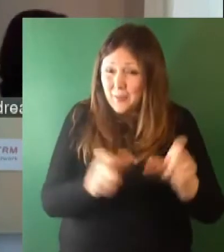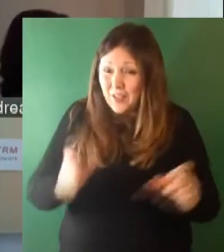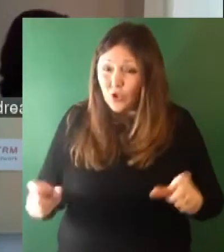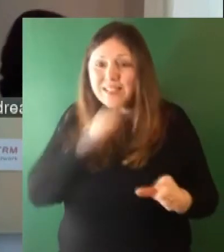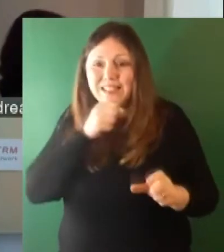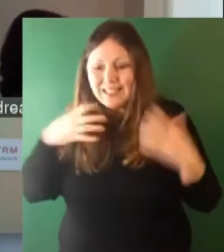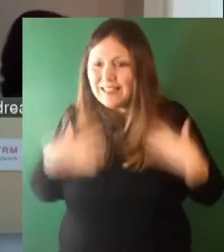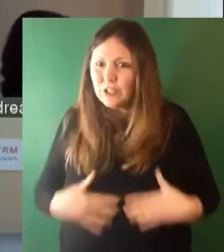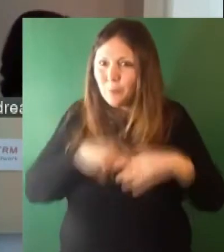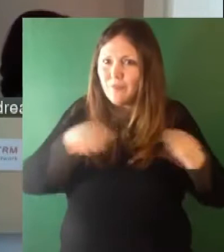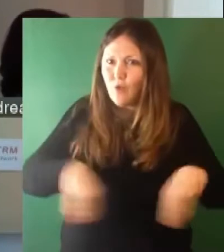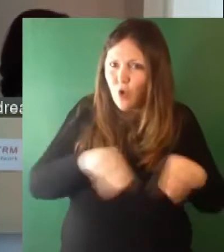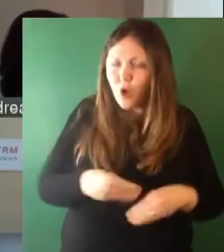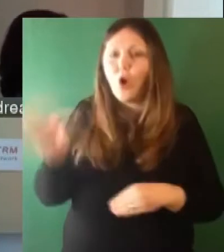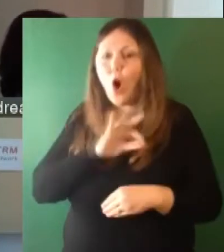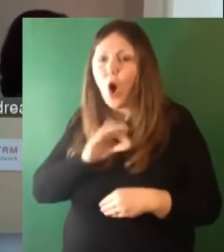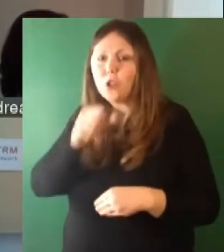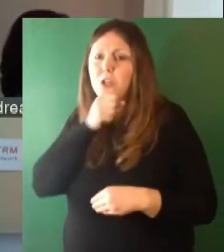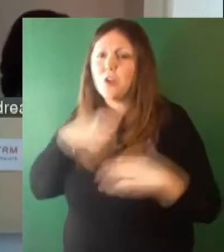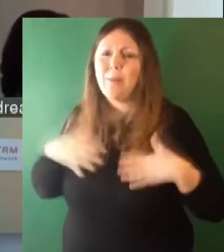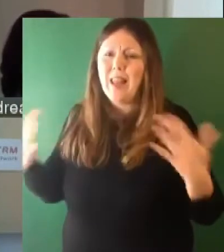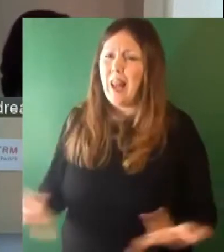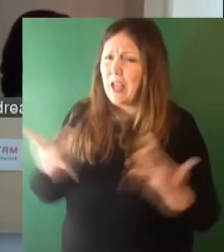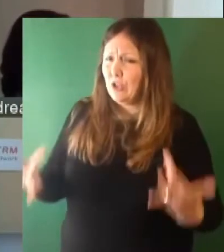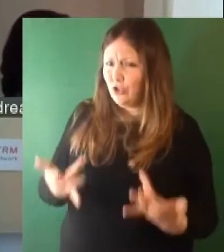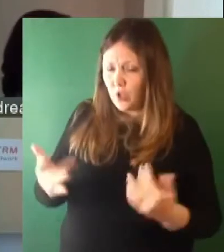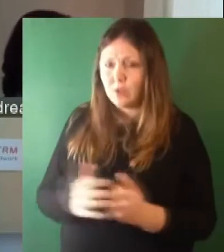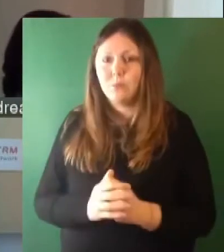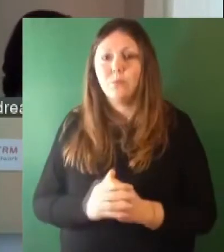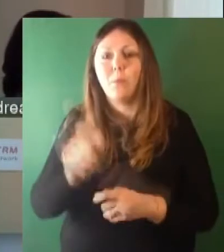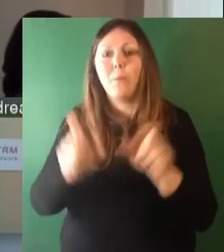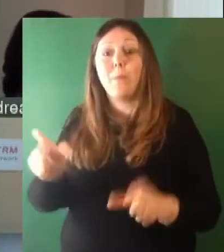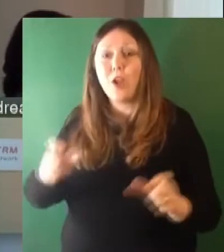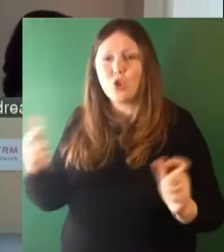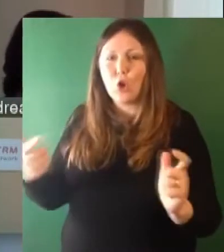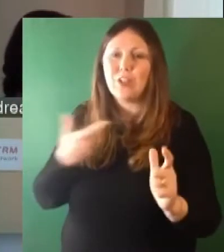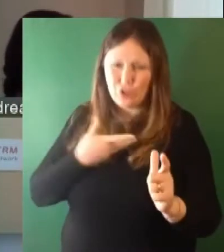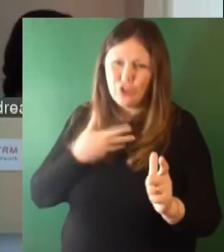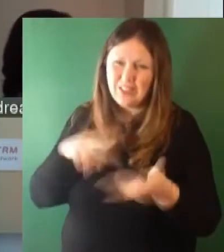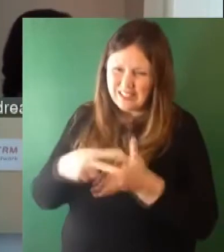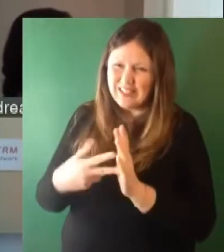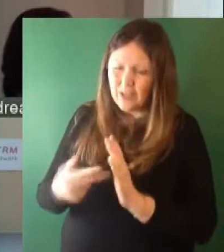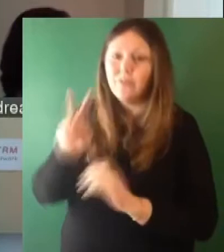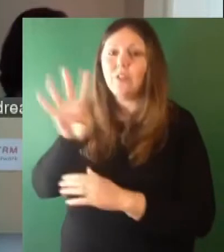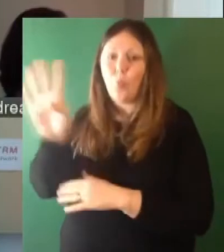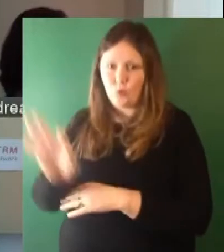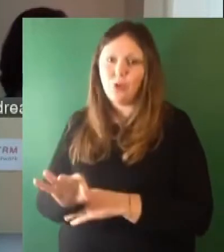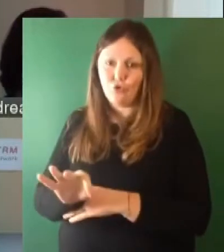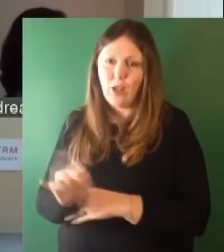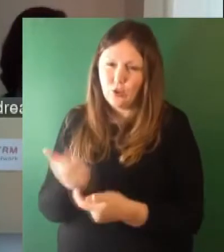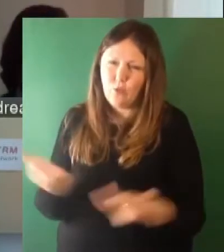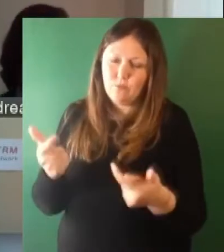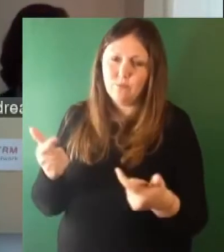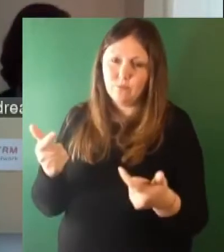asintomatiche o pauci sintomatiche. Fra i pazienti critici o severi abbiamo il 24%. Quindi questa è la